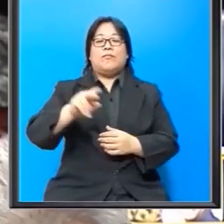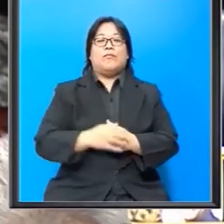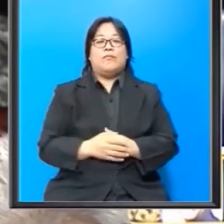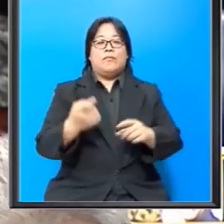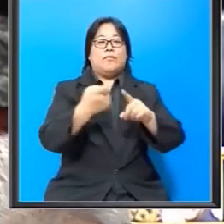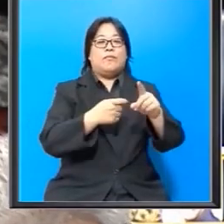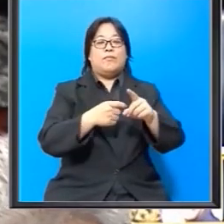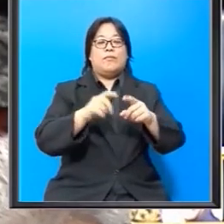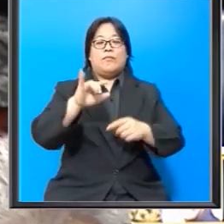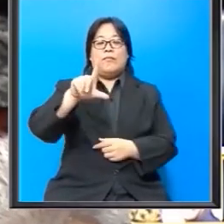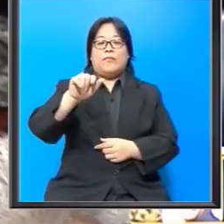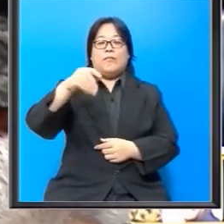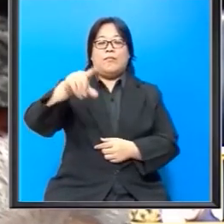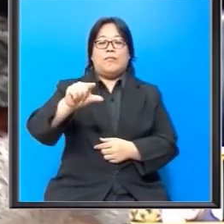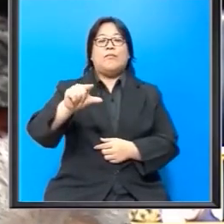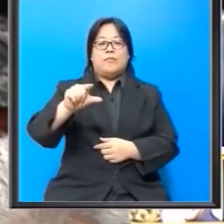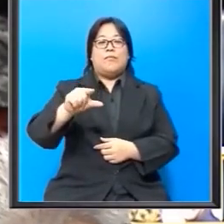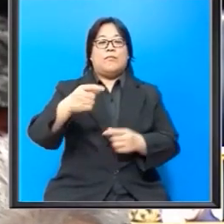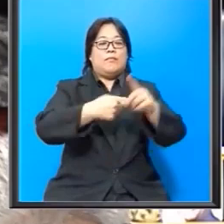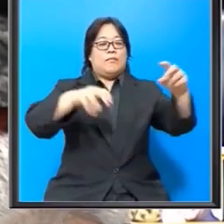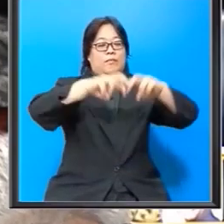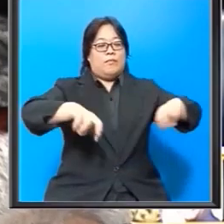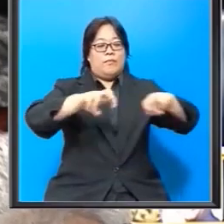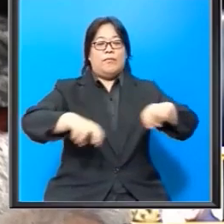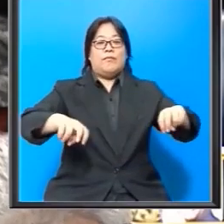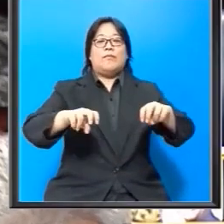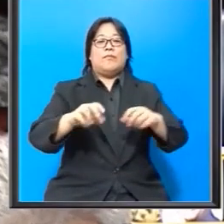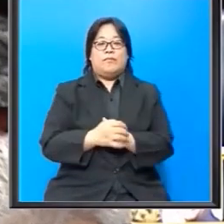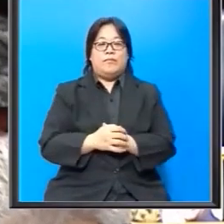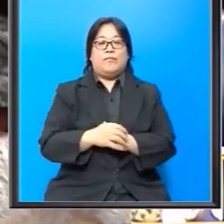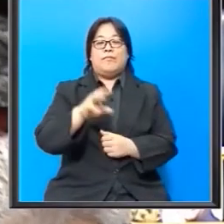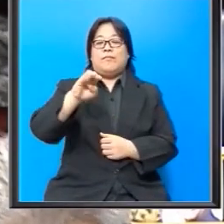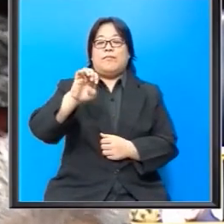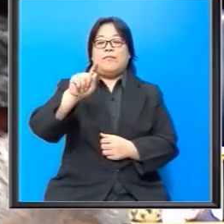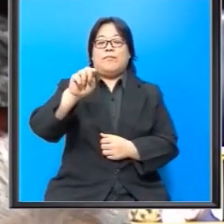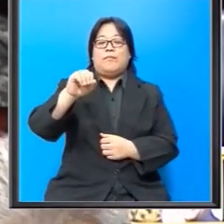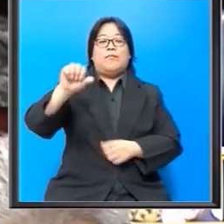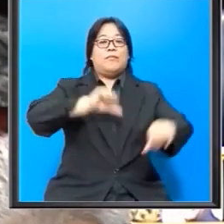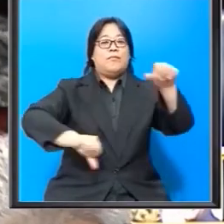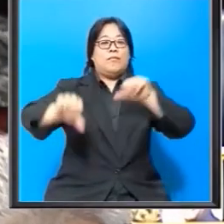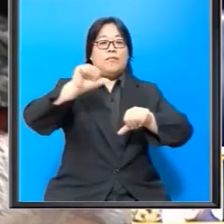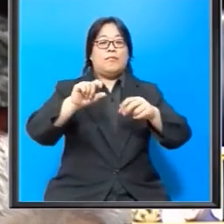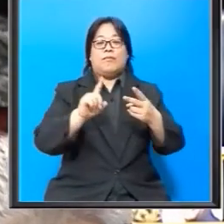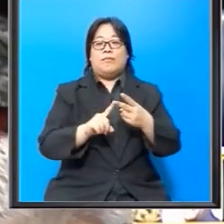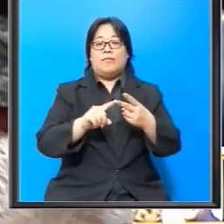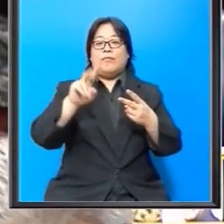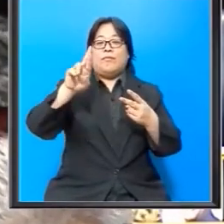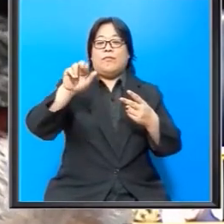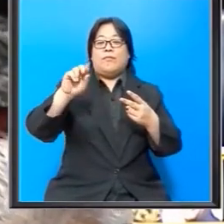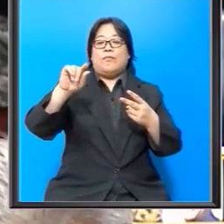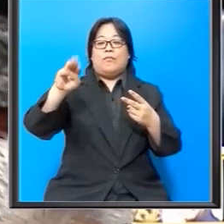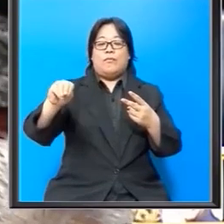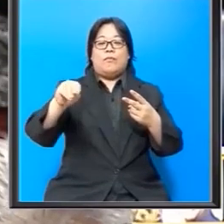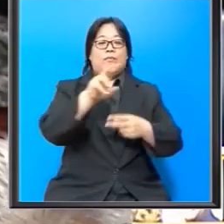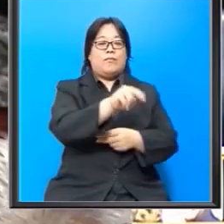daripada Lampung jerapah nine daripada kajian oleh jabatan bendera didesain kehadiran unsur thorium tahun